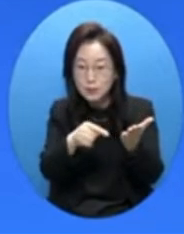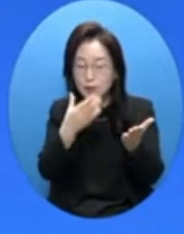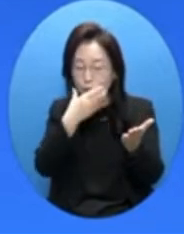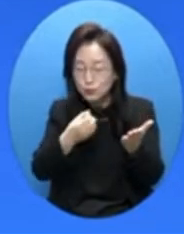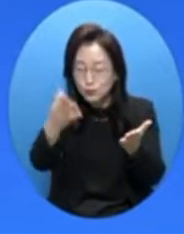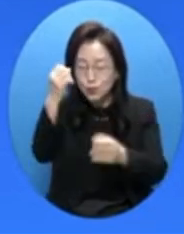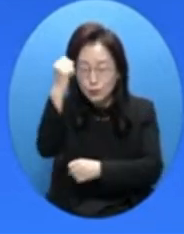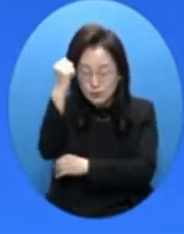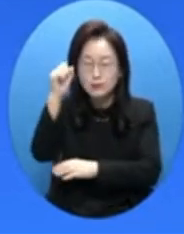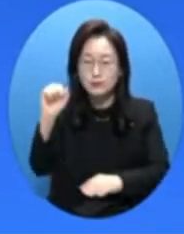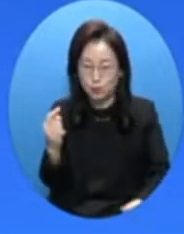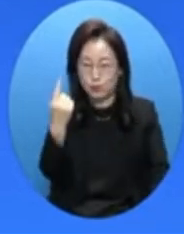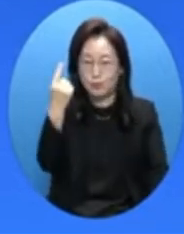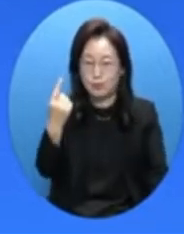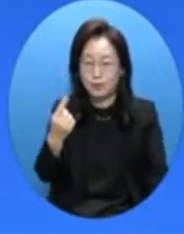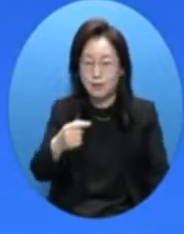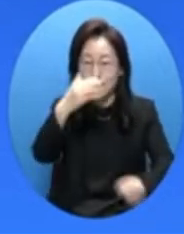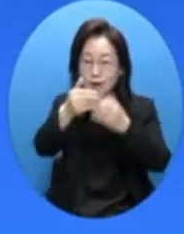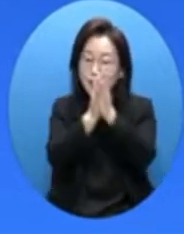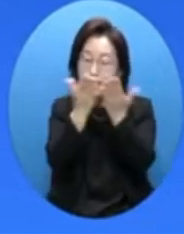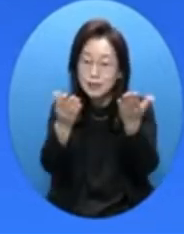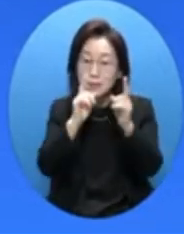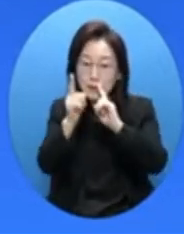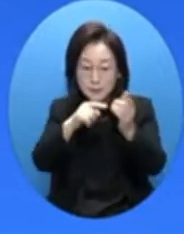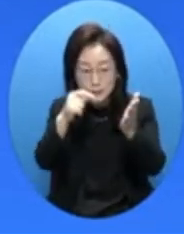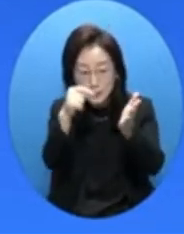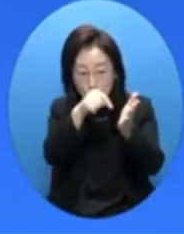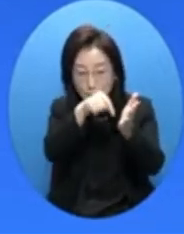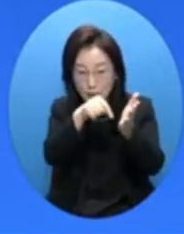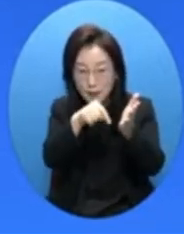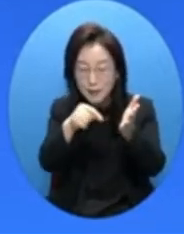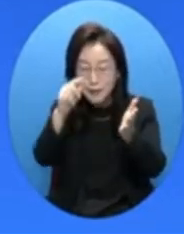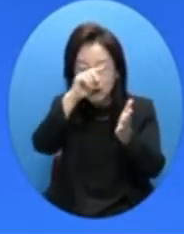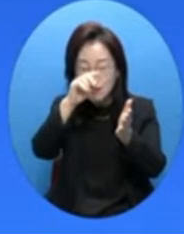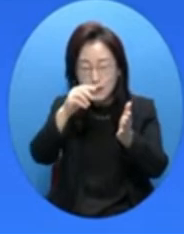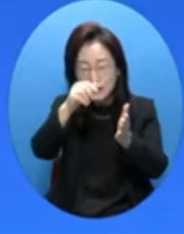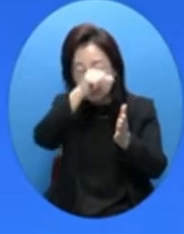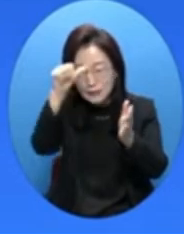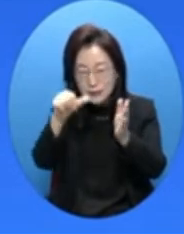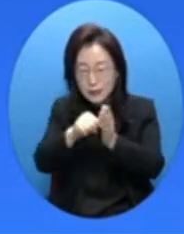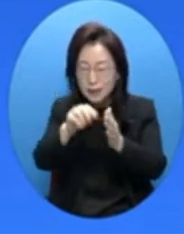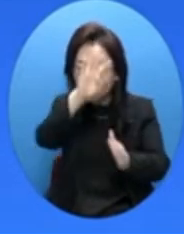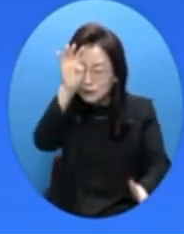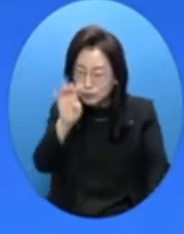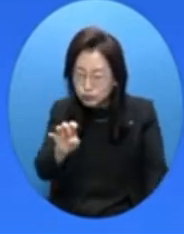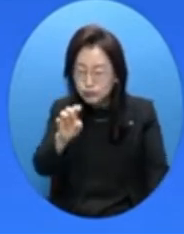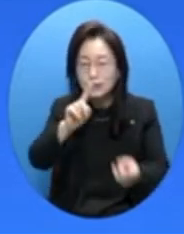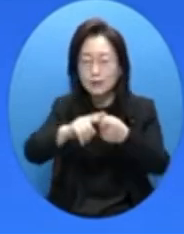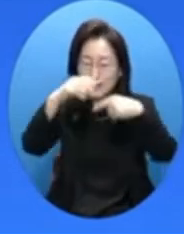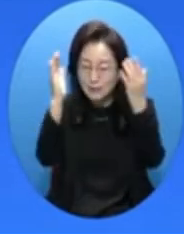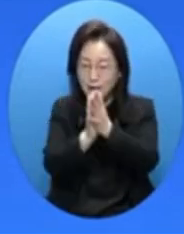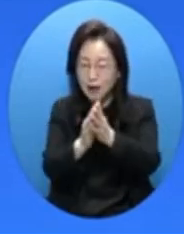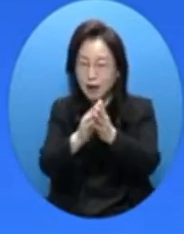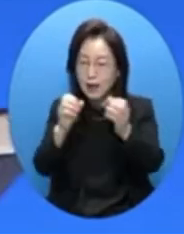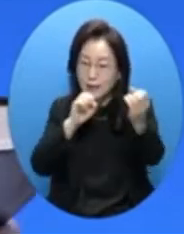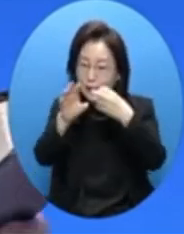근원입니다이 말 속에 인생의 모든 질문에 대한 답이 다 담겨 있습니다 어떻게